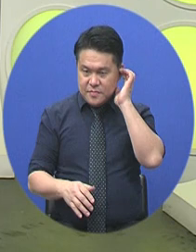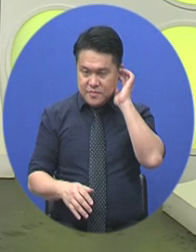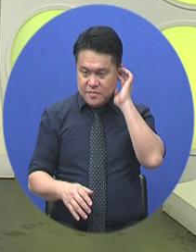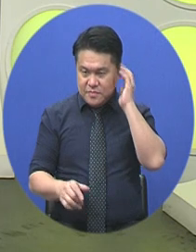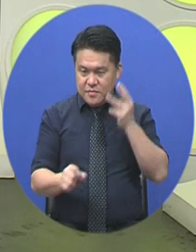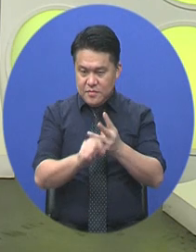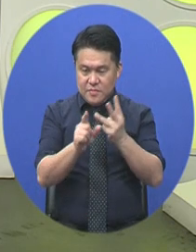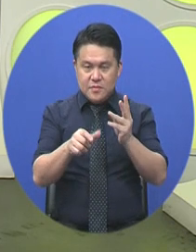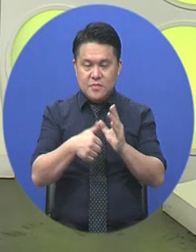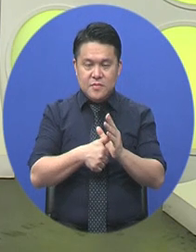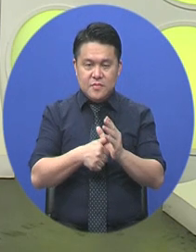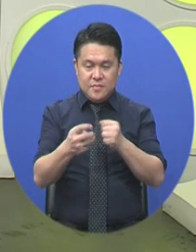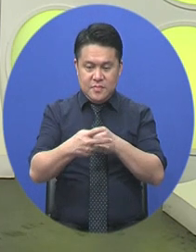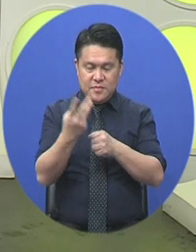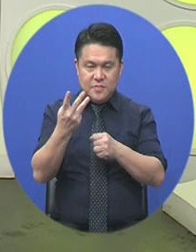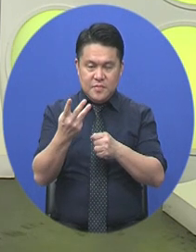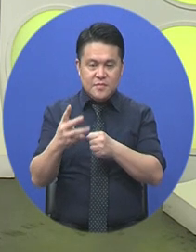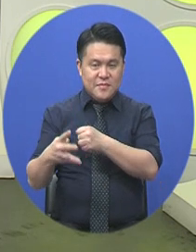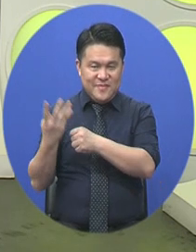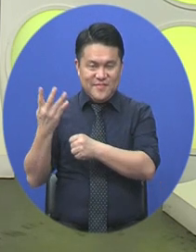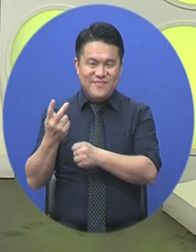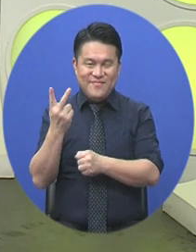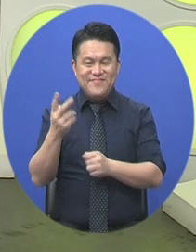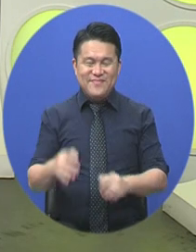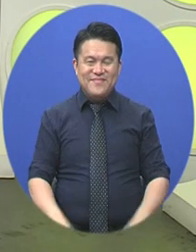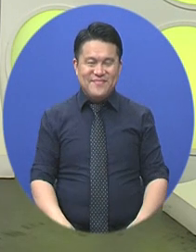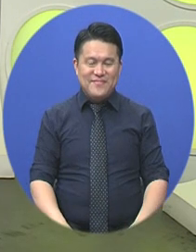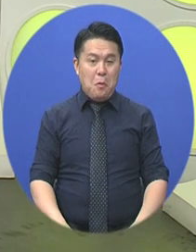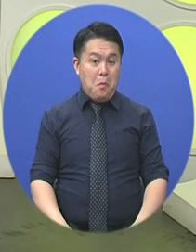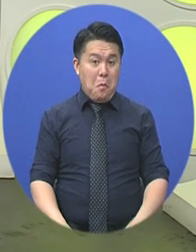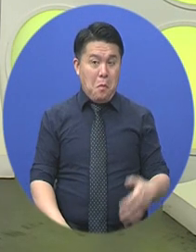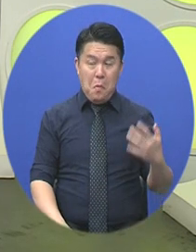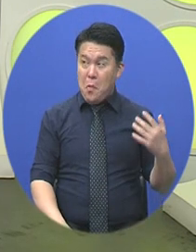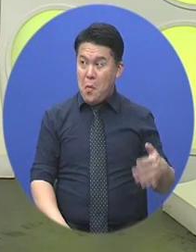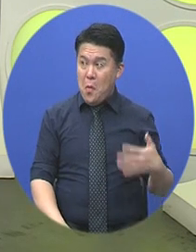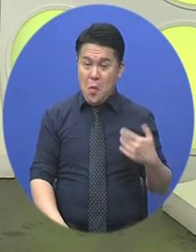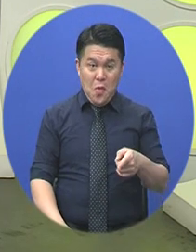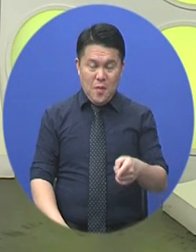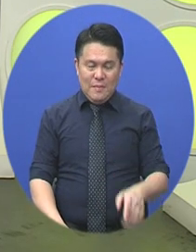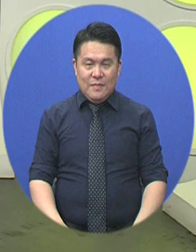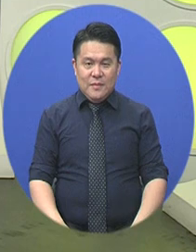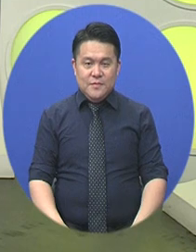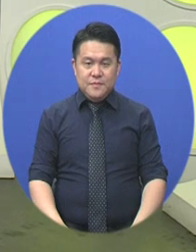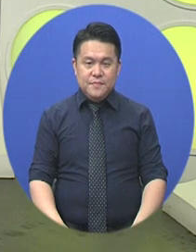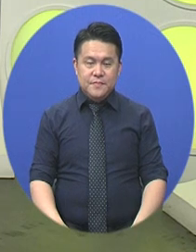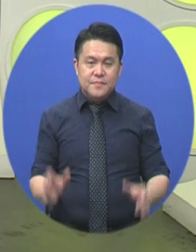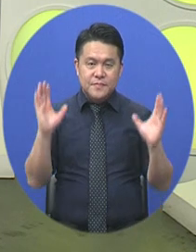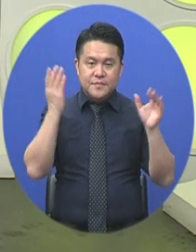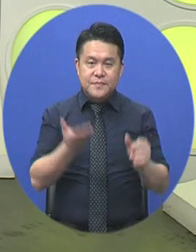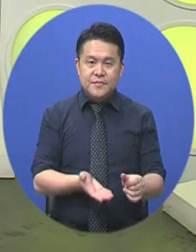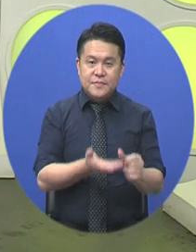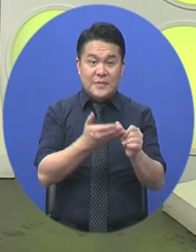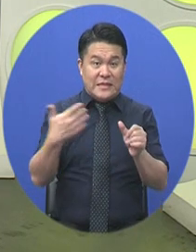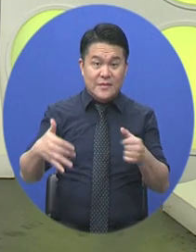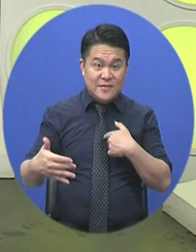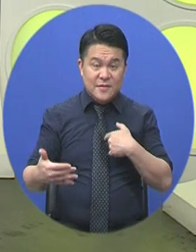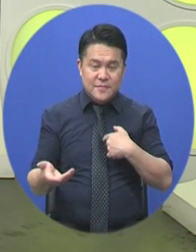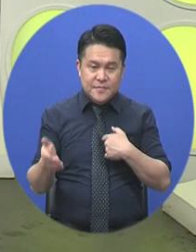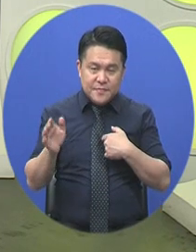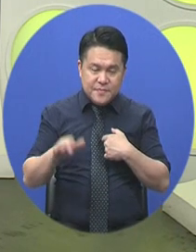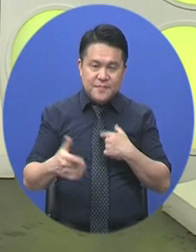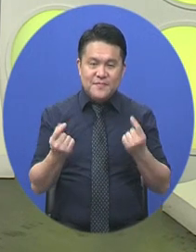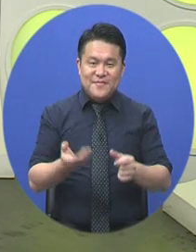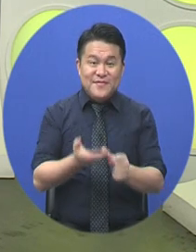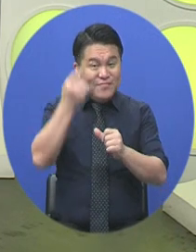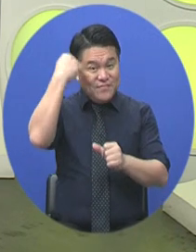달 되면은 3학년, 4학년입니다. 야, 네. 진짜 그래요. 우리가 아이를 키우고 있진 않지만